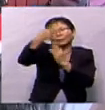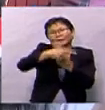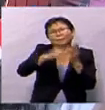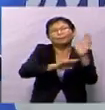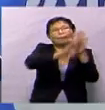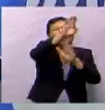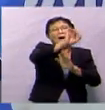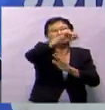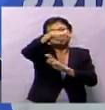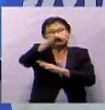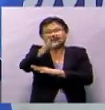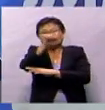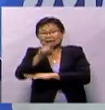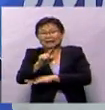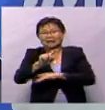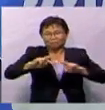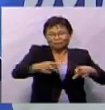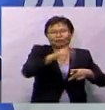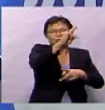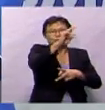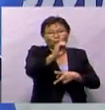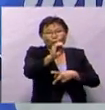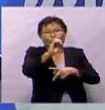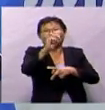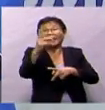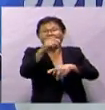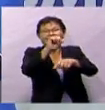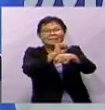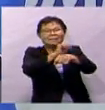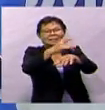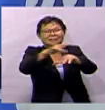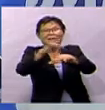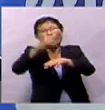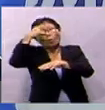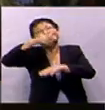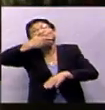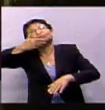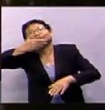Pembangunan SBEZ turut menjana 70,000 peluang pekerjaan kepada generasi muda.